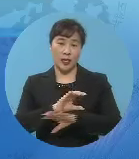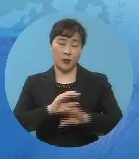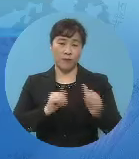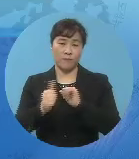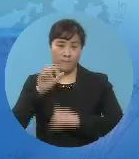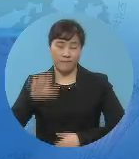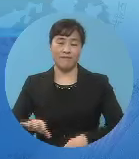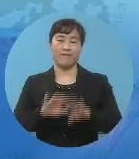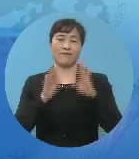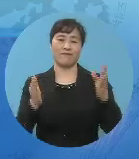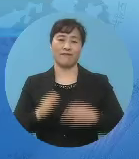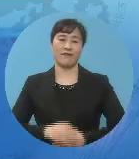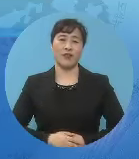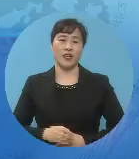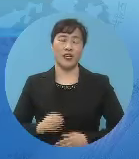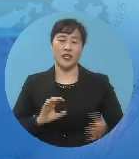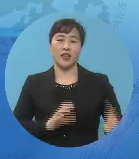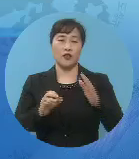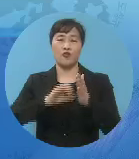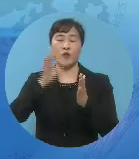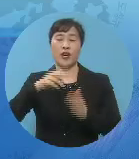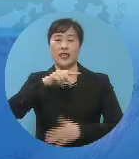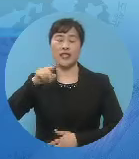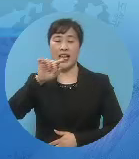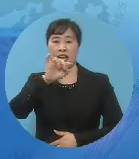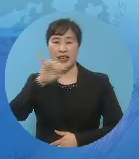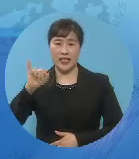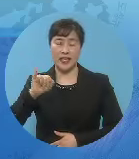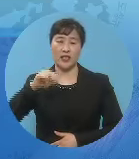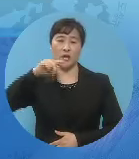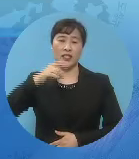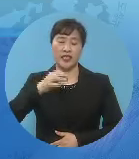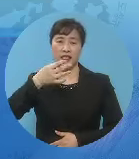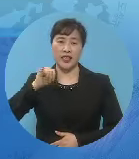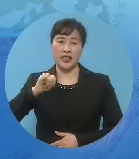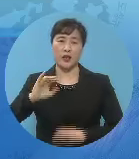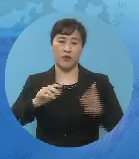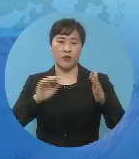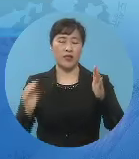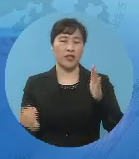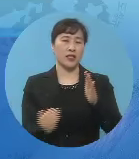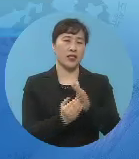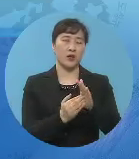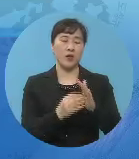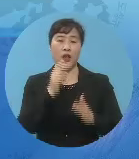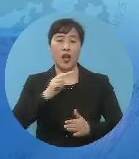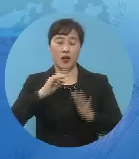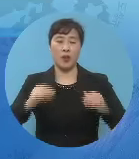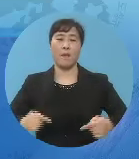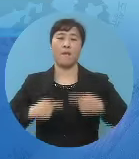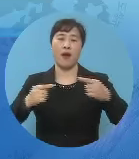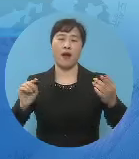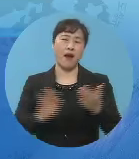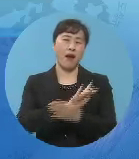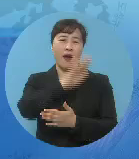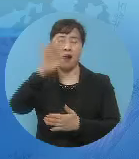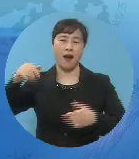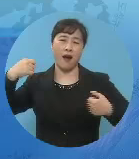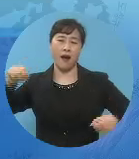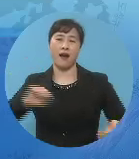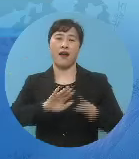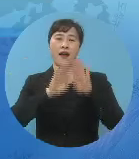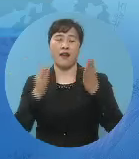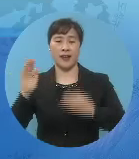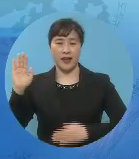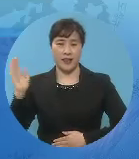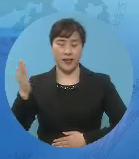영암국제자동차경주장에서 열립니다. 월드스타 싸이를 비롯해 빅뱅 승리, 국내 최정상급 뮤지션이 참여해 화려한 무대를